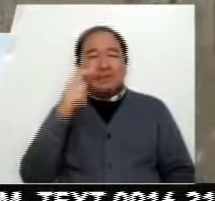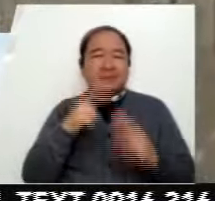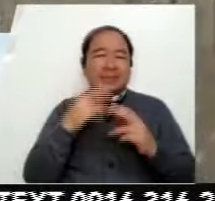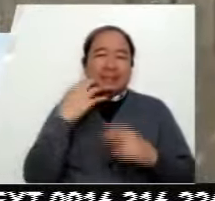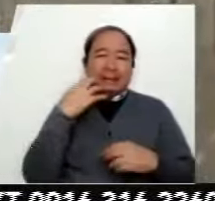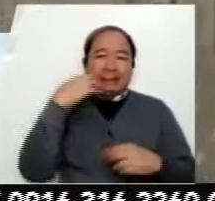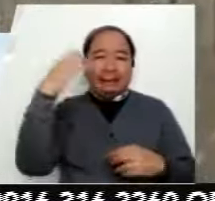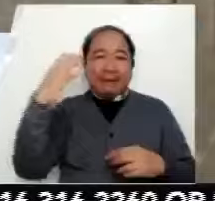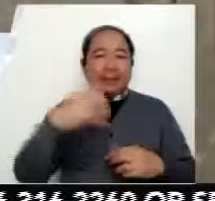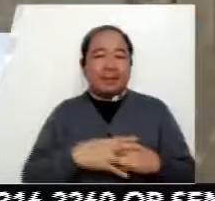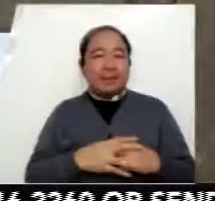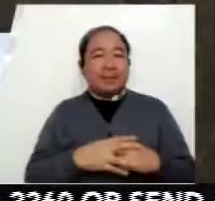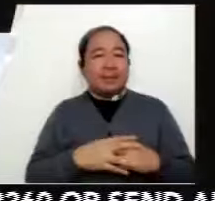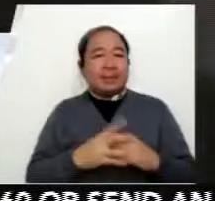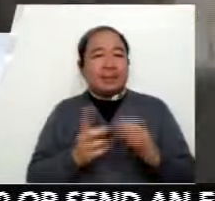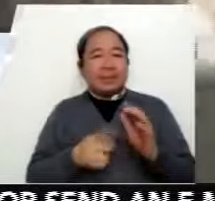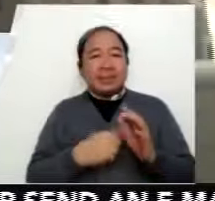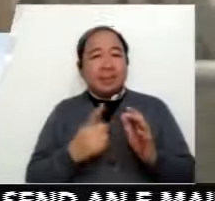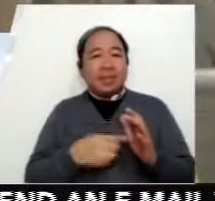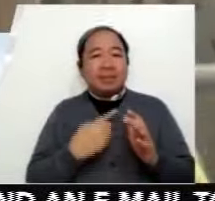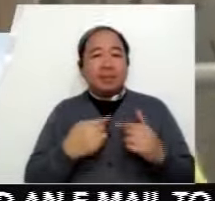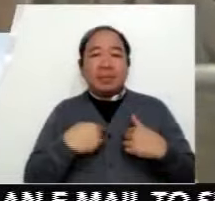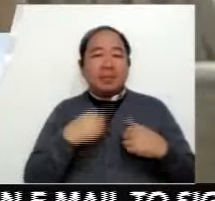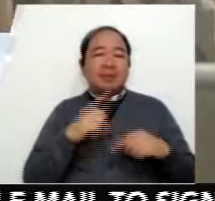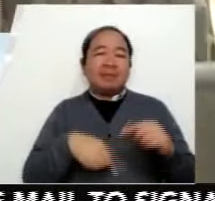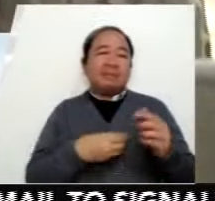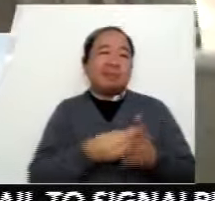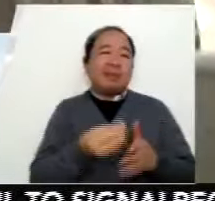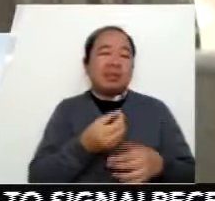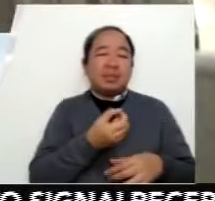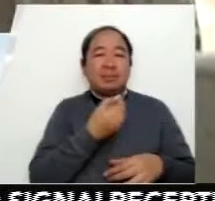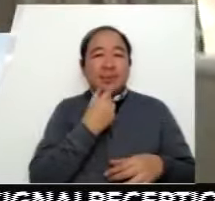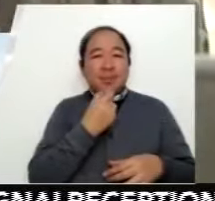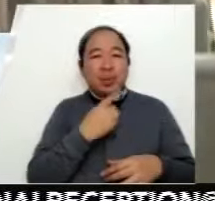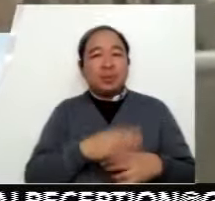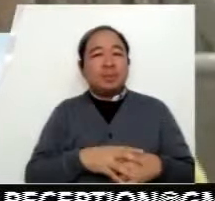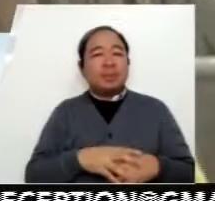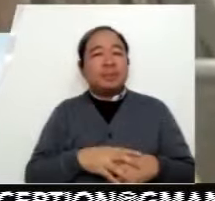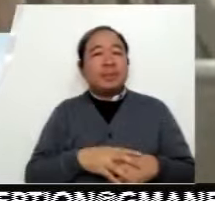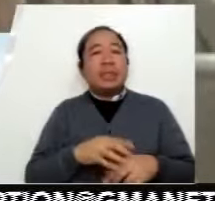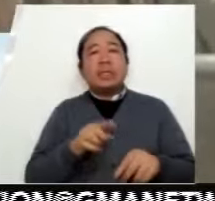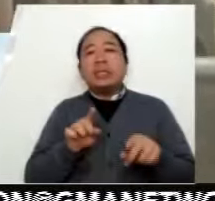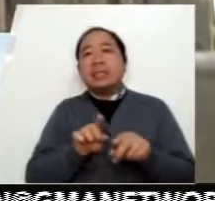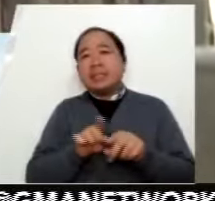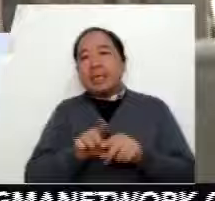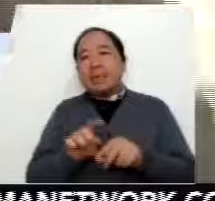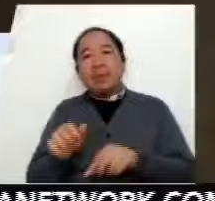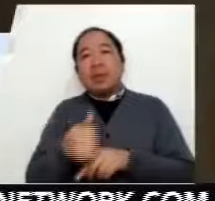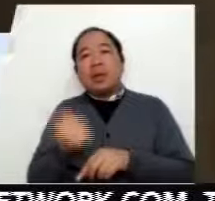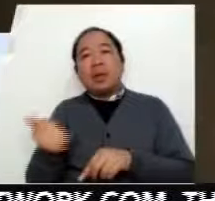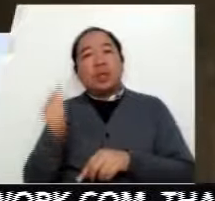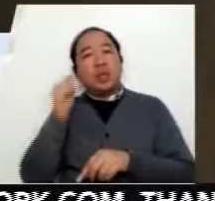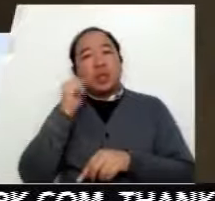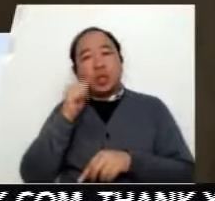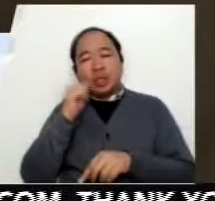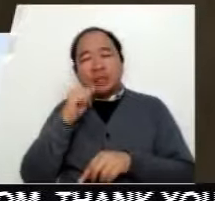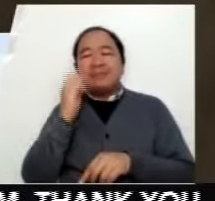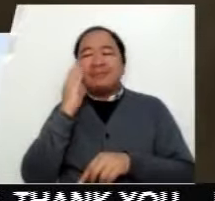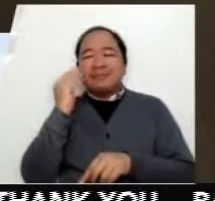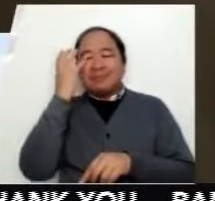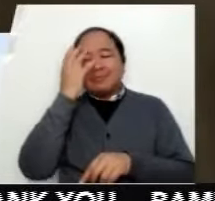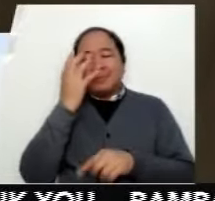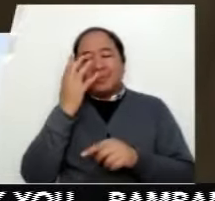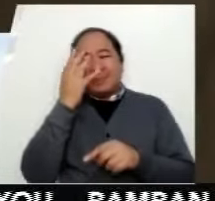hindi nga ako nakakapagbili ng gamot. Ganito rin ang nararanasan ni Gina. Pero hindi rin siya makapagpa-check